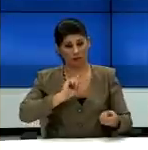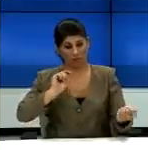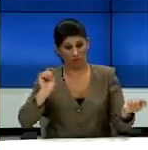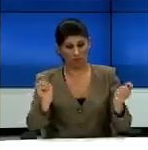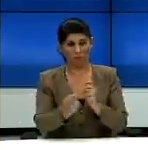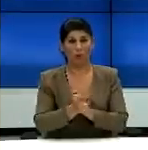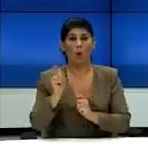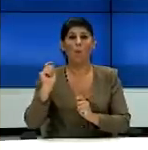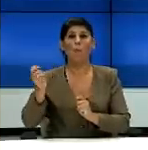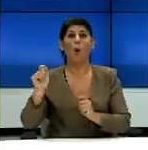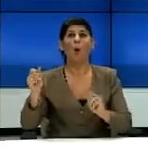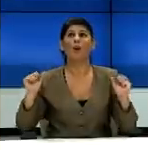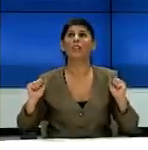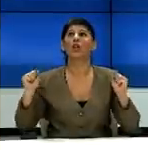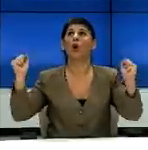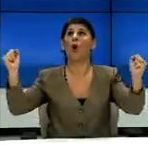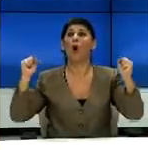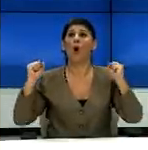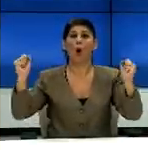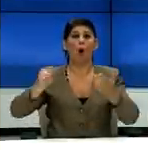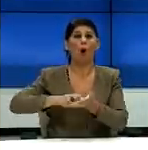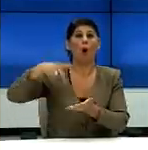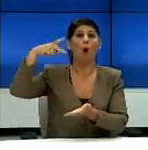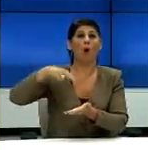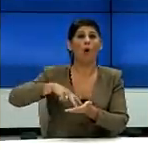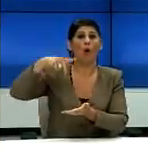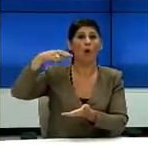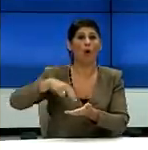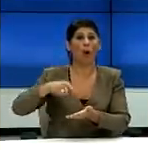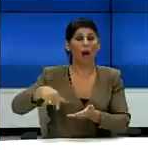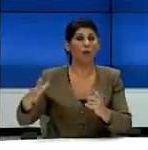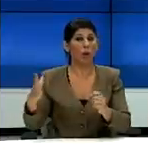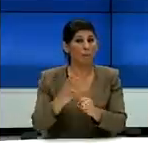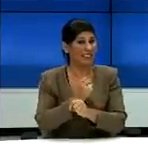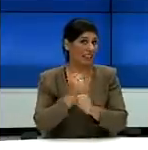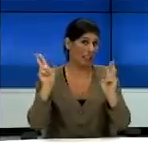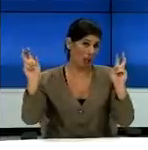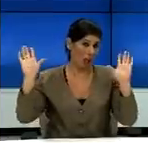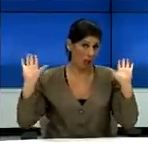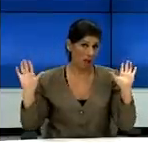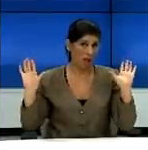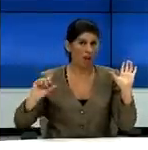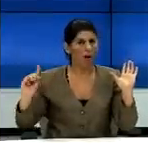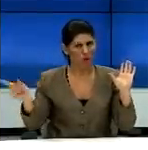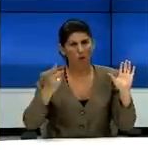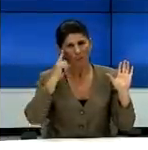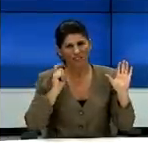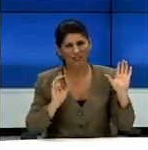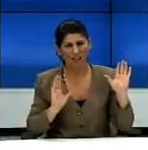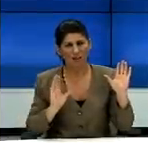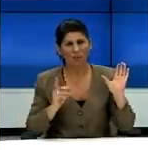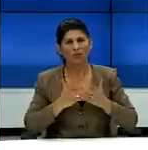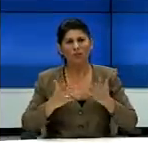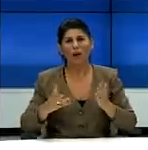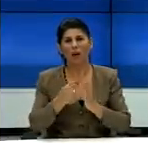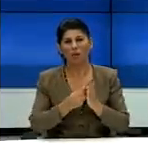ένα πολιτικό θρίαμβο, προσωπικό πολιτικό θρίαμβο, αυτή την επιτυχία που όλοι γνωρίζουμε ότι σε